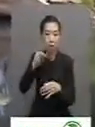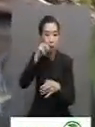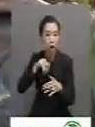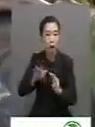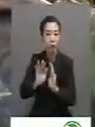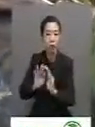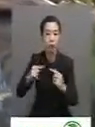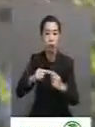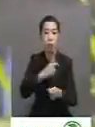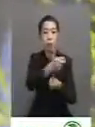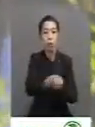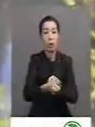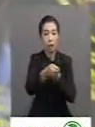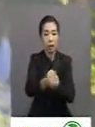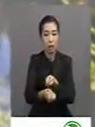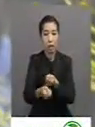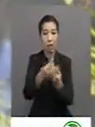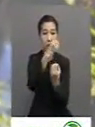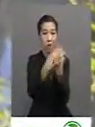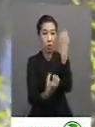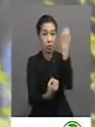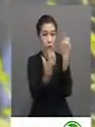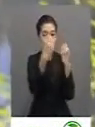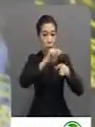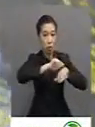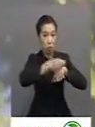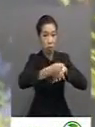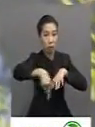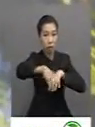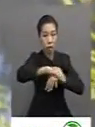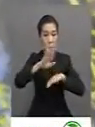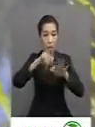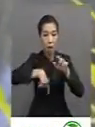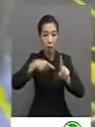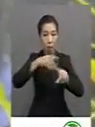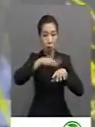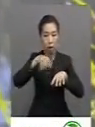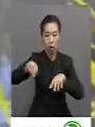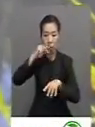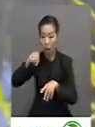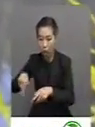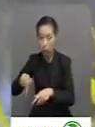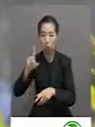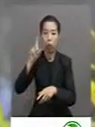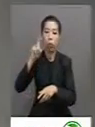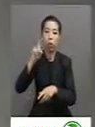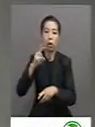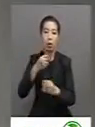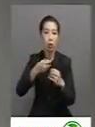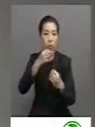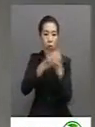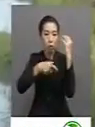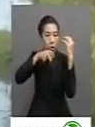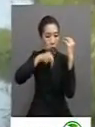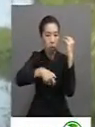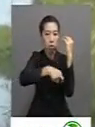ว้ใช้ทำการเกษตรทำให้ชาวสวนส้มโอในพื้นที่ 1,000 กว่าไร่คุณผู้ชมไม่สามารถนำน้ำไปใช้ทางการเกษตรได้ค่ะต่อมา